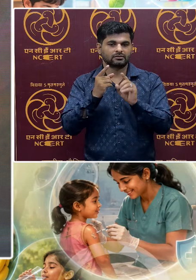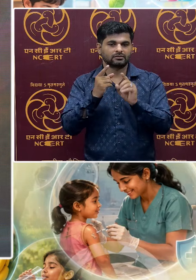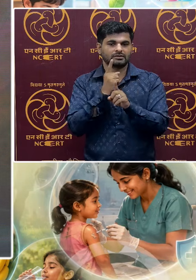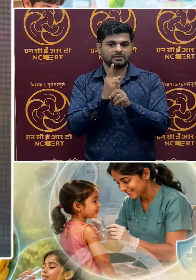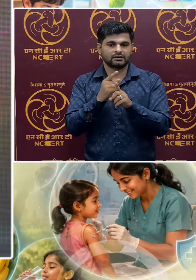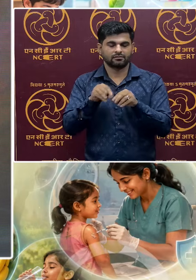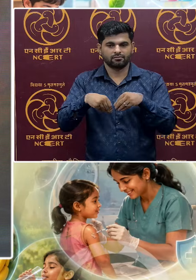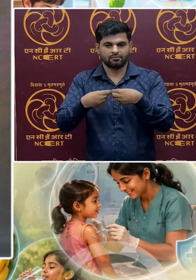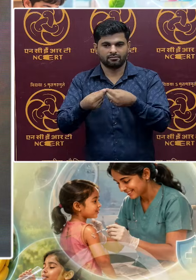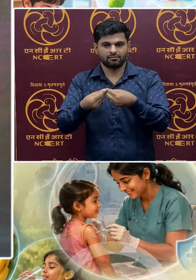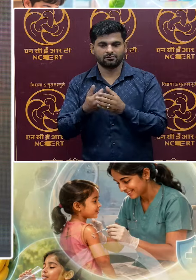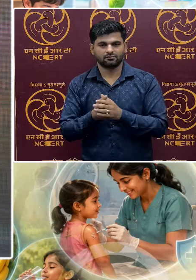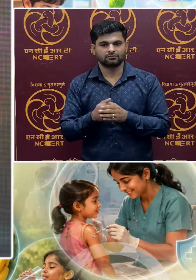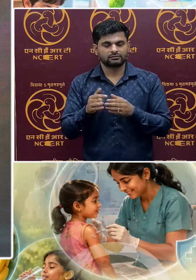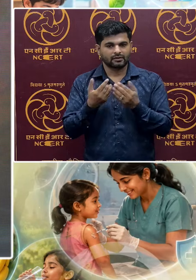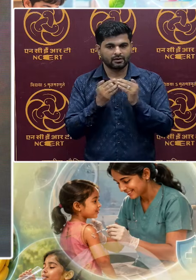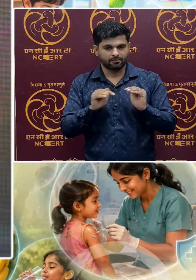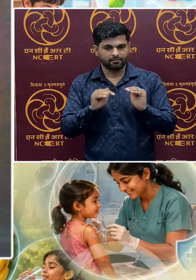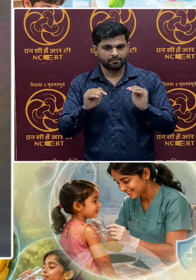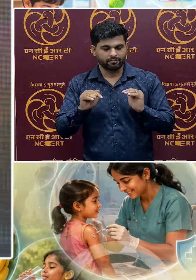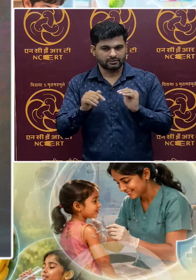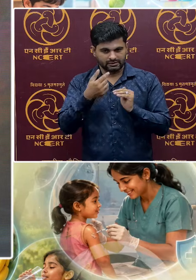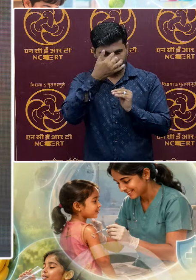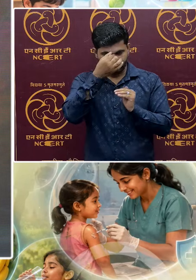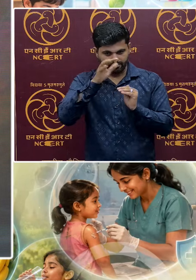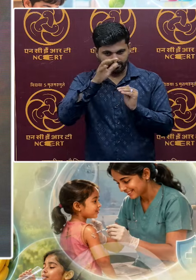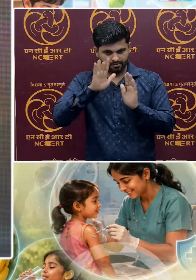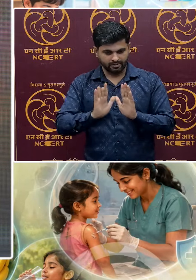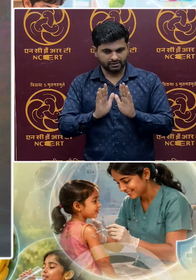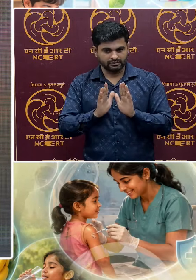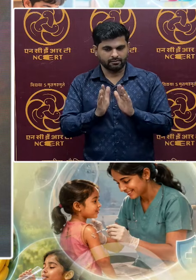क्योंकि कई बार ऐसे लगता है कि बच्चों की प्रॉब्लम्स हैं एंड